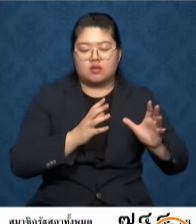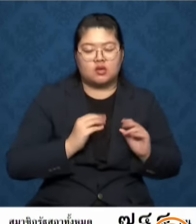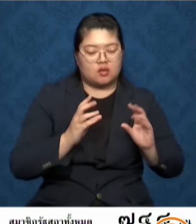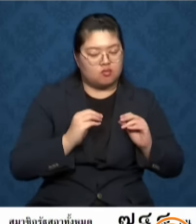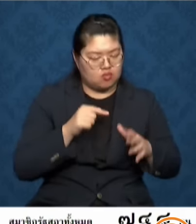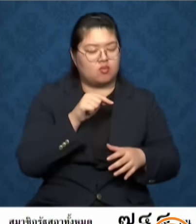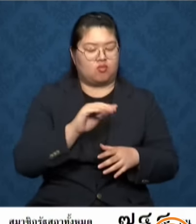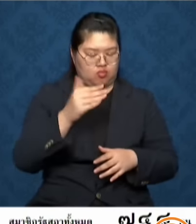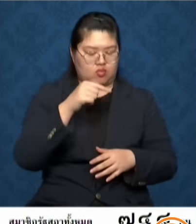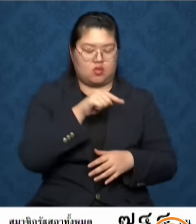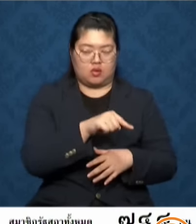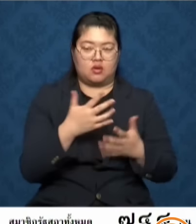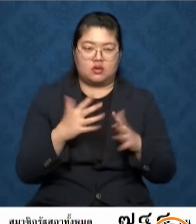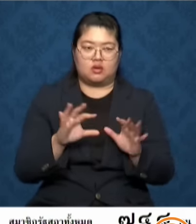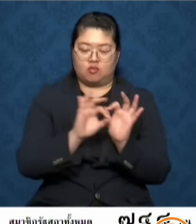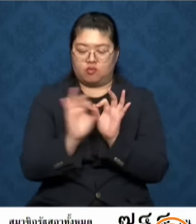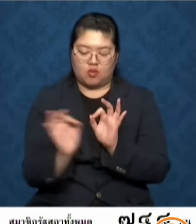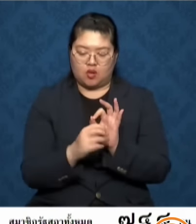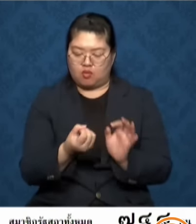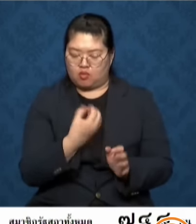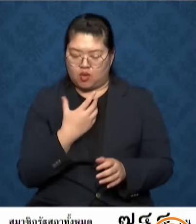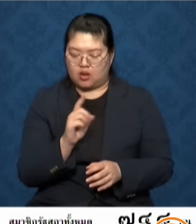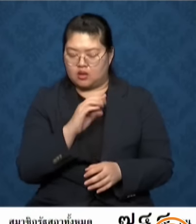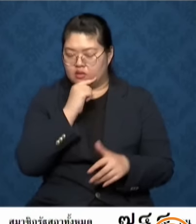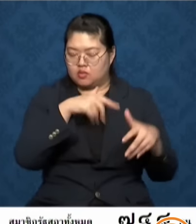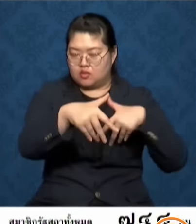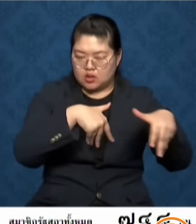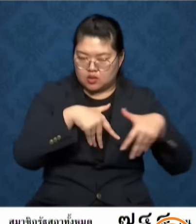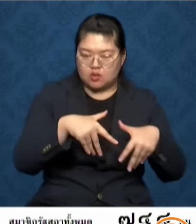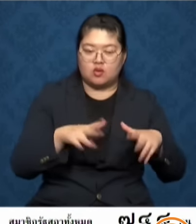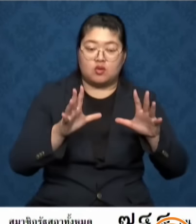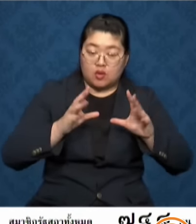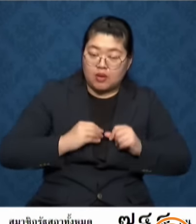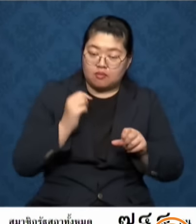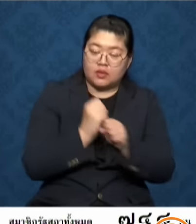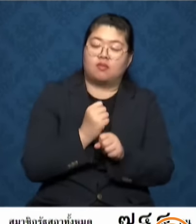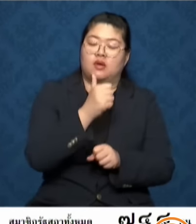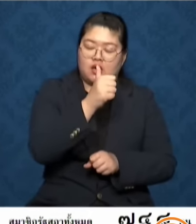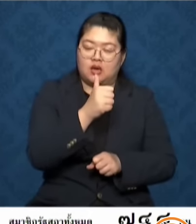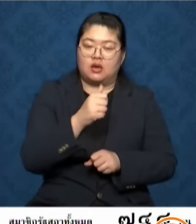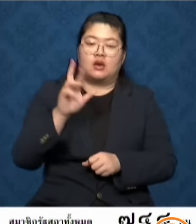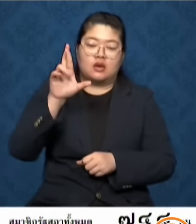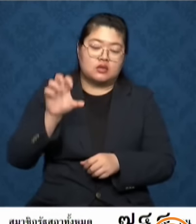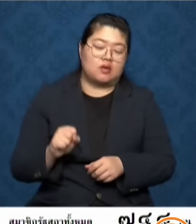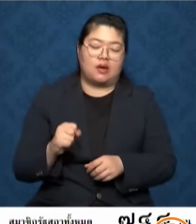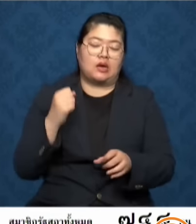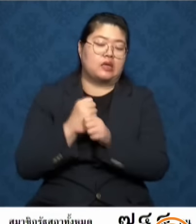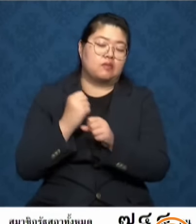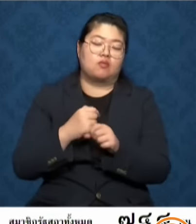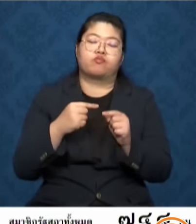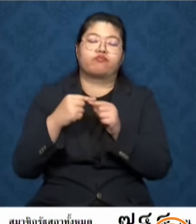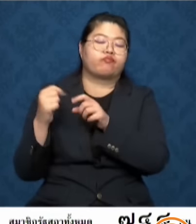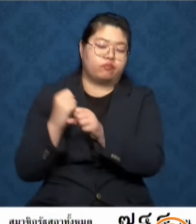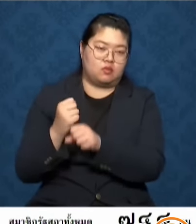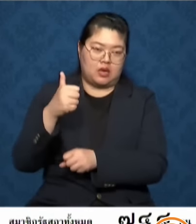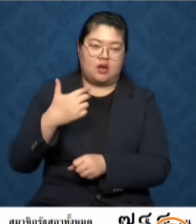รัาunuzเป็น einemเมื่ันเมื่อ sentimentsาหาก la axle์ใหมกกไข Runningดำเนกได้แล้ว รัธพา จึจะมอำนจดำเนินการต่อไปได้